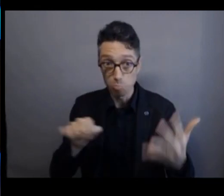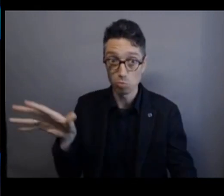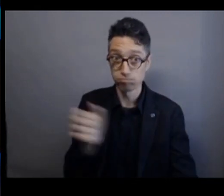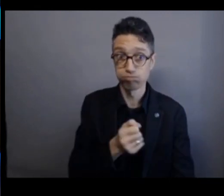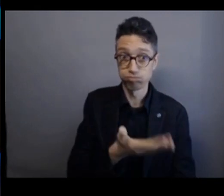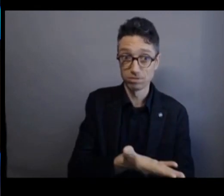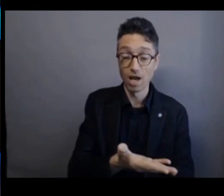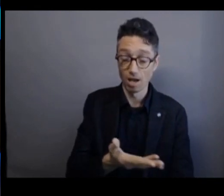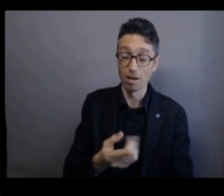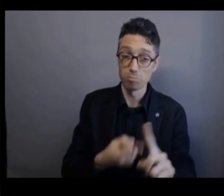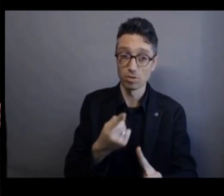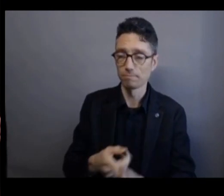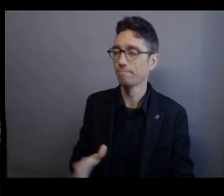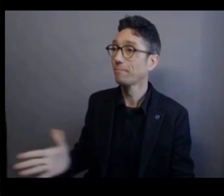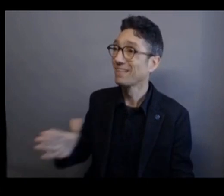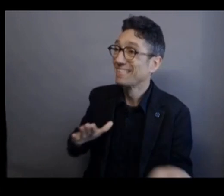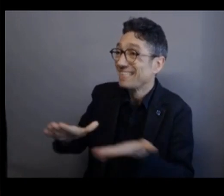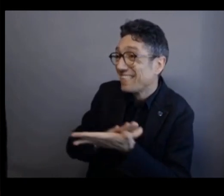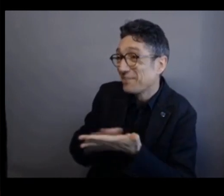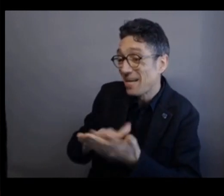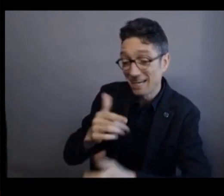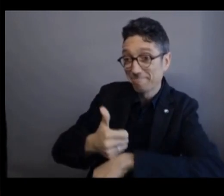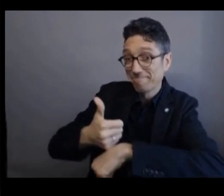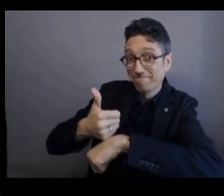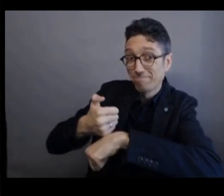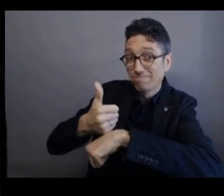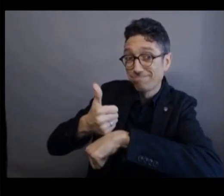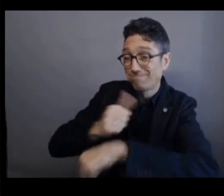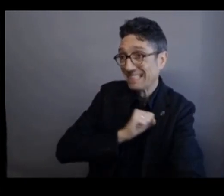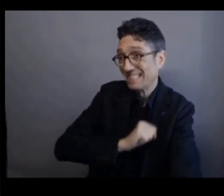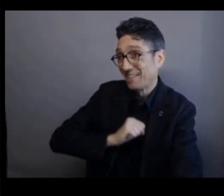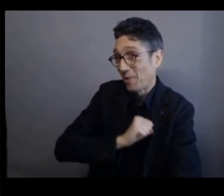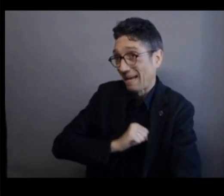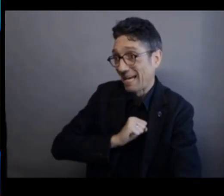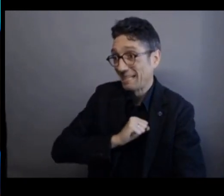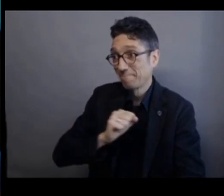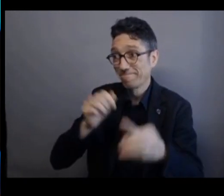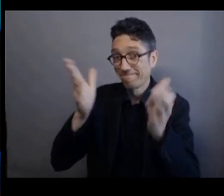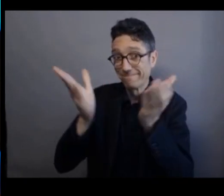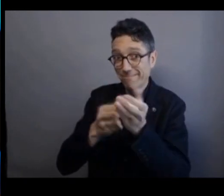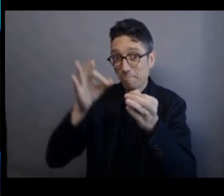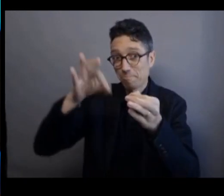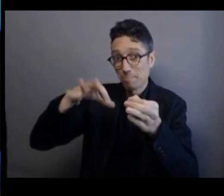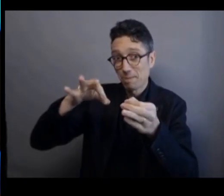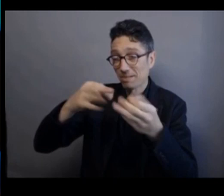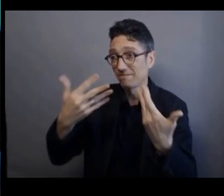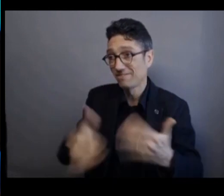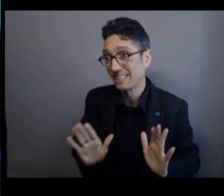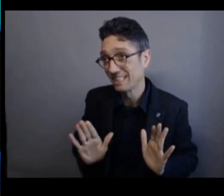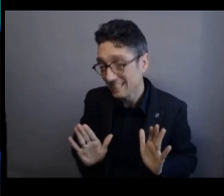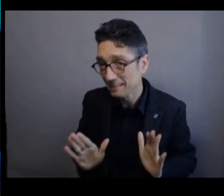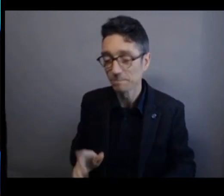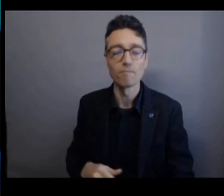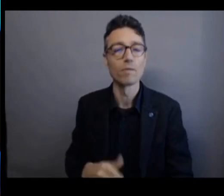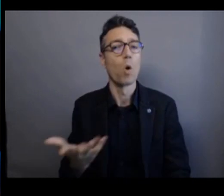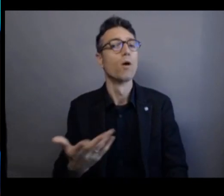C'est frustrant, je sais. Hein. Je suis le maître du temps. Voilà, ça y est, on est arrivé. Merci beaucoup, en tout cas, pour votre attention. J'espère que vous aurez appris quelque chose, même si on s'est baladé